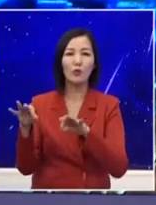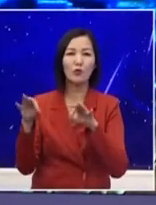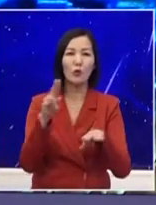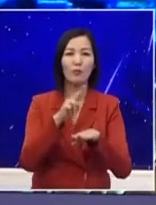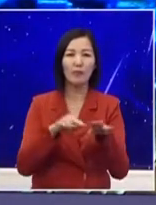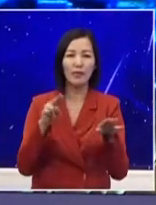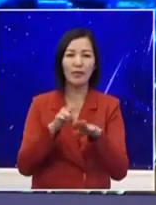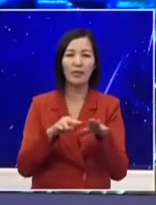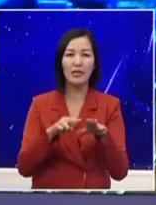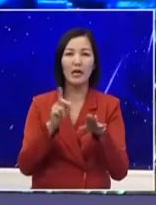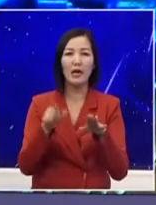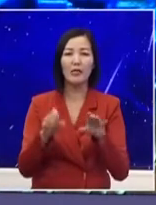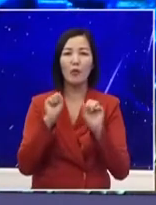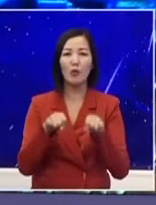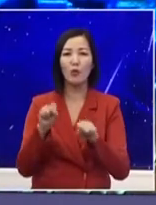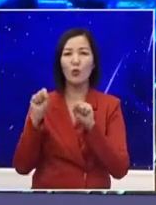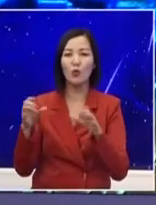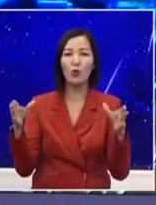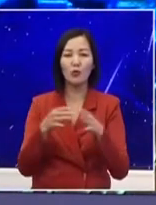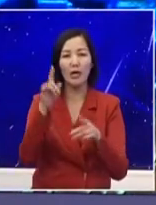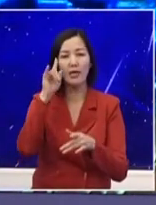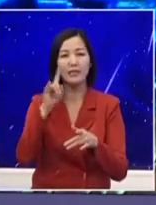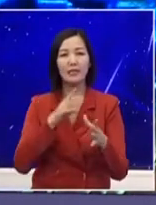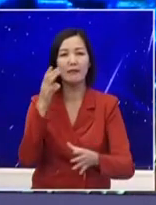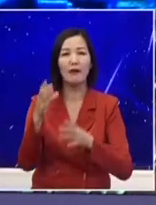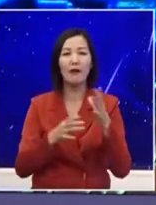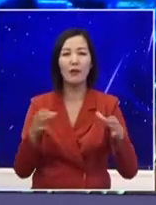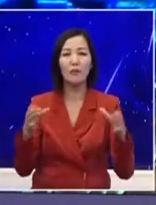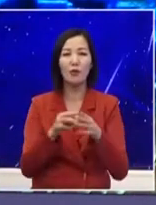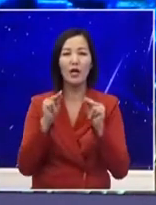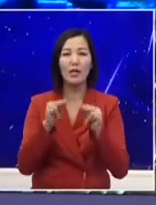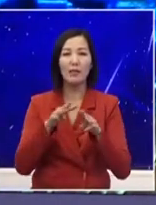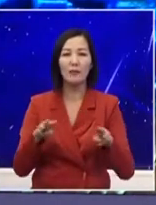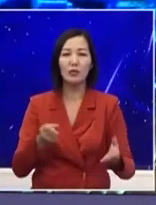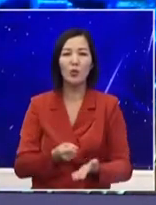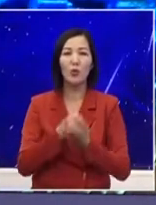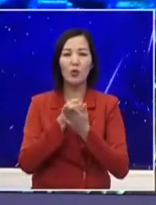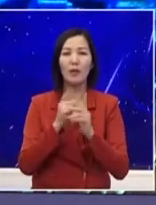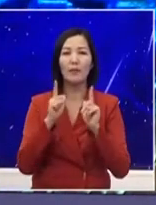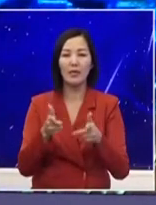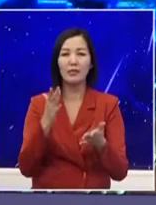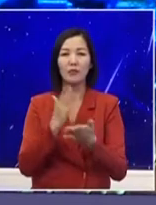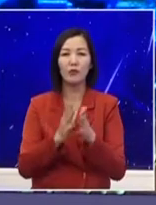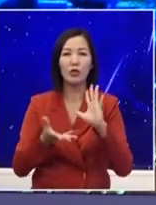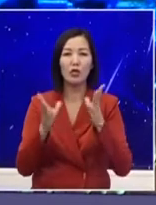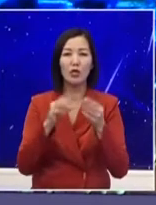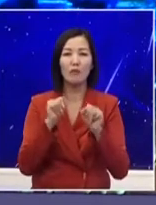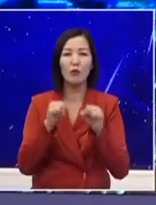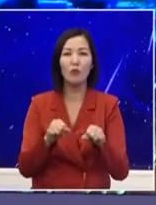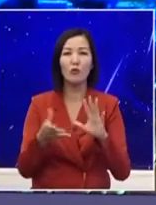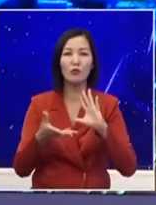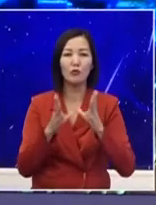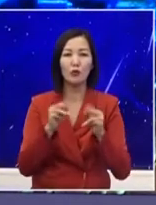бастап, адам құқығын қорғау жөніндегі қазақстандық халықаралық бюро мен әділет министрлігі қолдап отыр. Жалпы адам құқығы жөніндегі